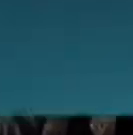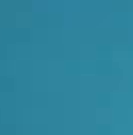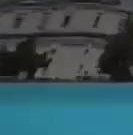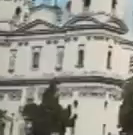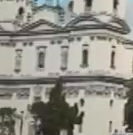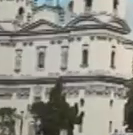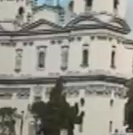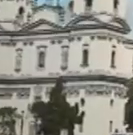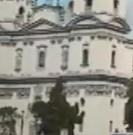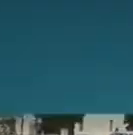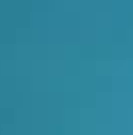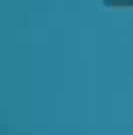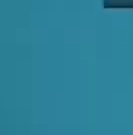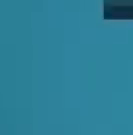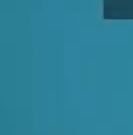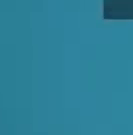Музика